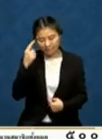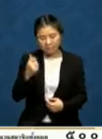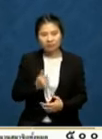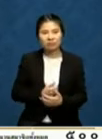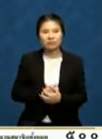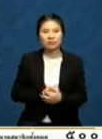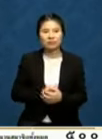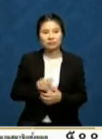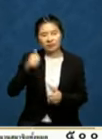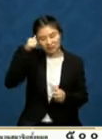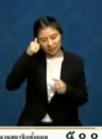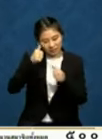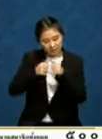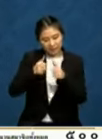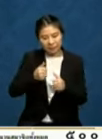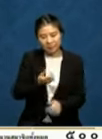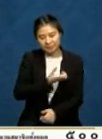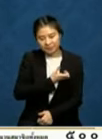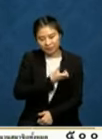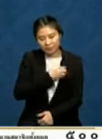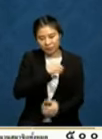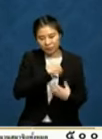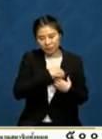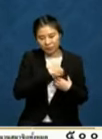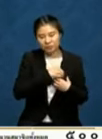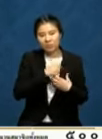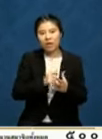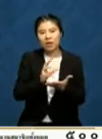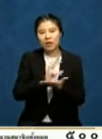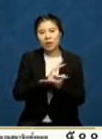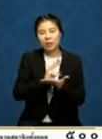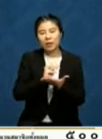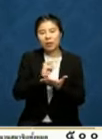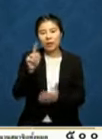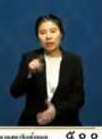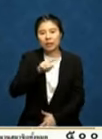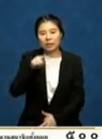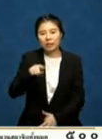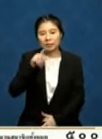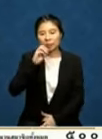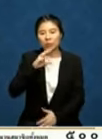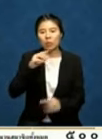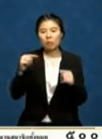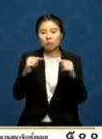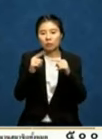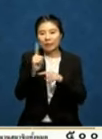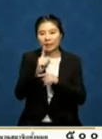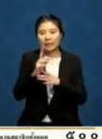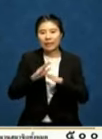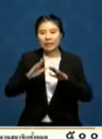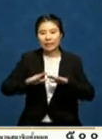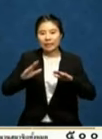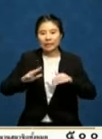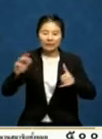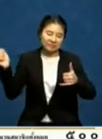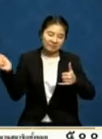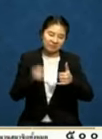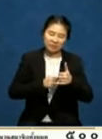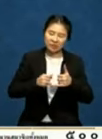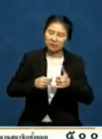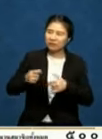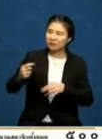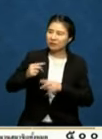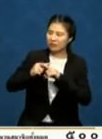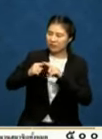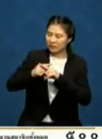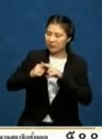ะการศึกษานะคะของมหาวิทยาลัยฮาร์วาร์ดนะคะพบว่าการตีเด็กส่งผลต่อการรับรู้ด้านภัยคุกคามการ